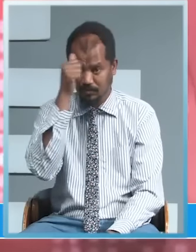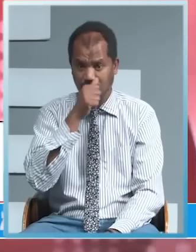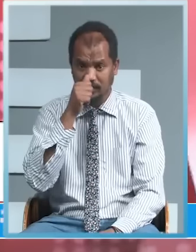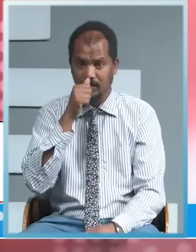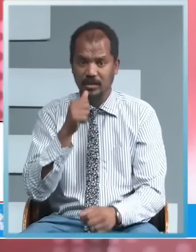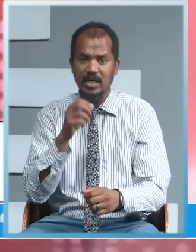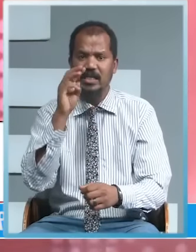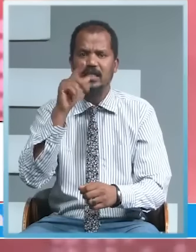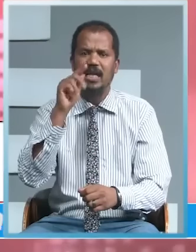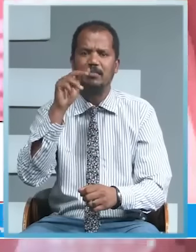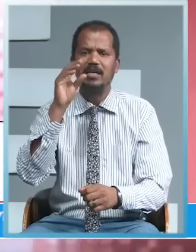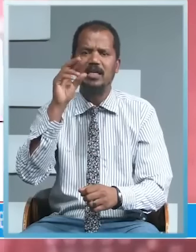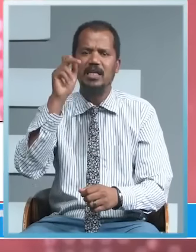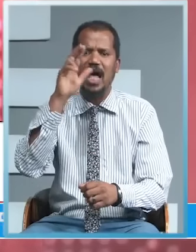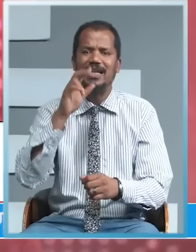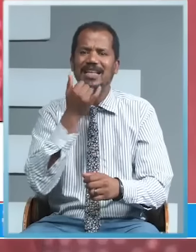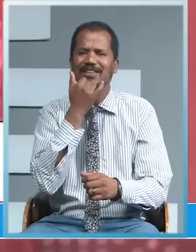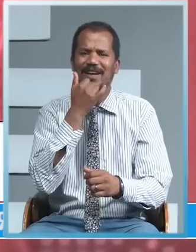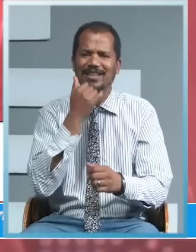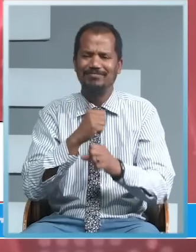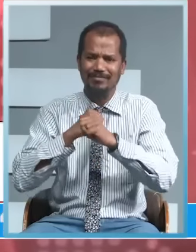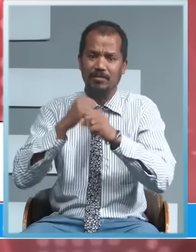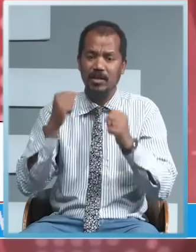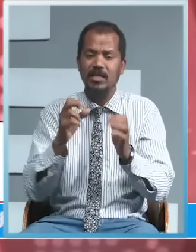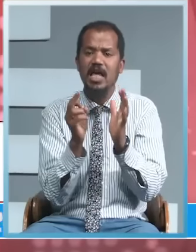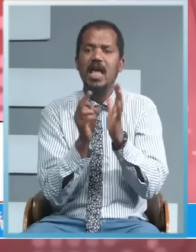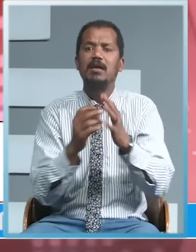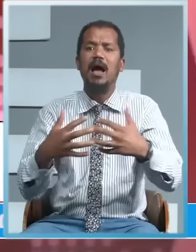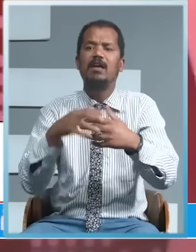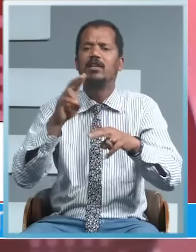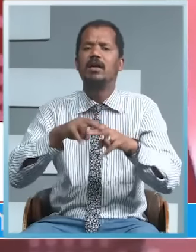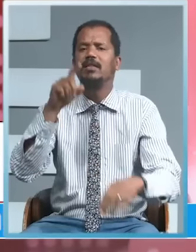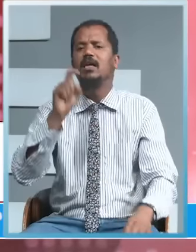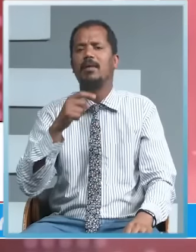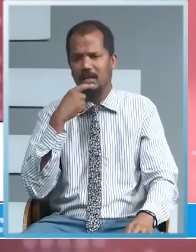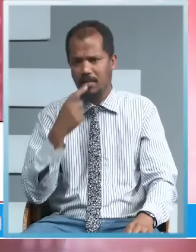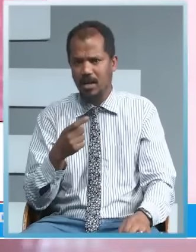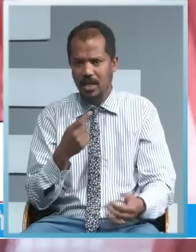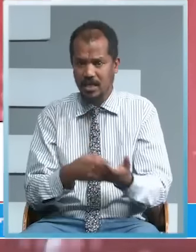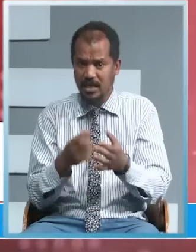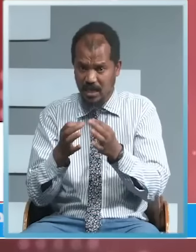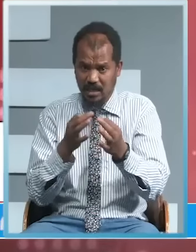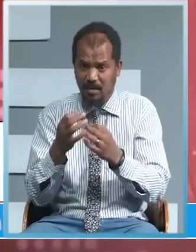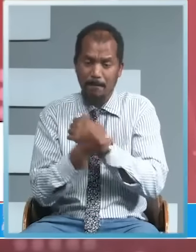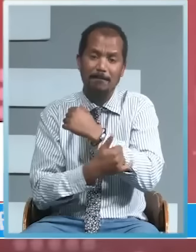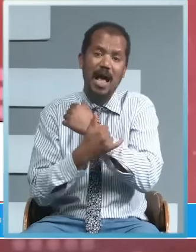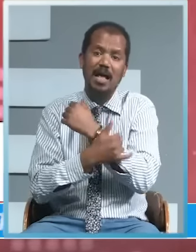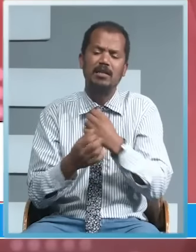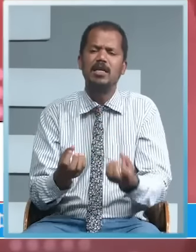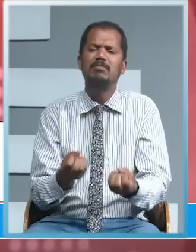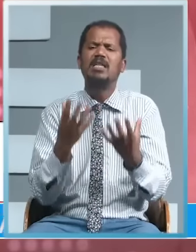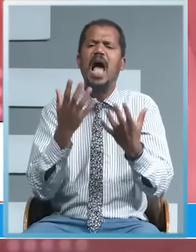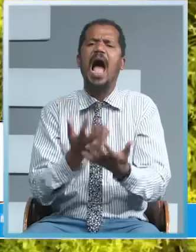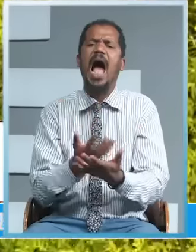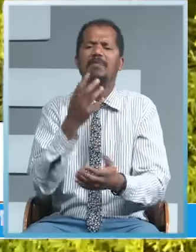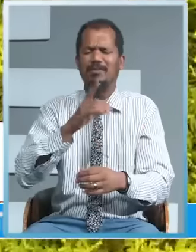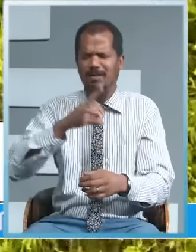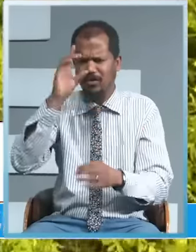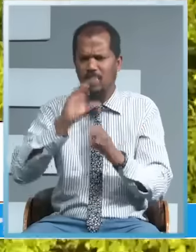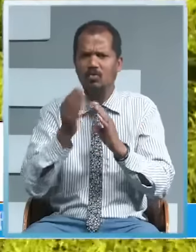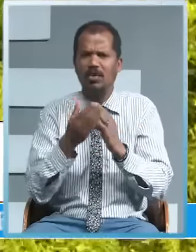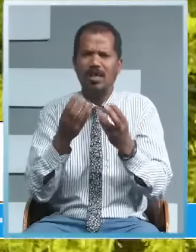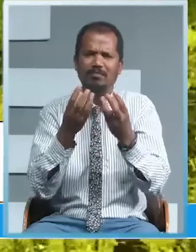የኢትዮጵያ ስነ ምህዳርን ከጥፋት መከላከል የሚያስችል የህግ ማዕቀፍ ሊቀመጥ ይገባል ተባለ። ይህ የተገለጸው በሀገሪቱ የብዝሃ ሀብት በከፍተኛ